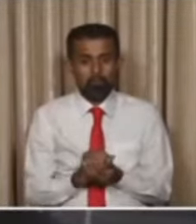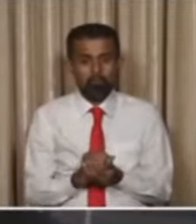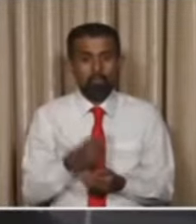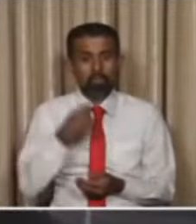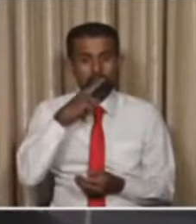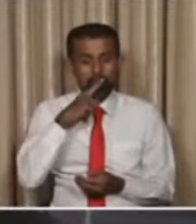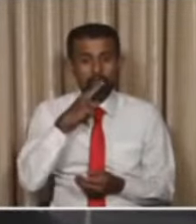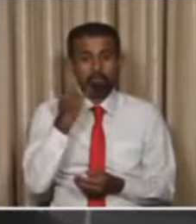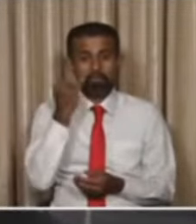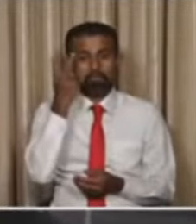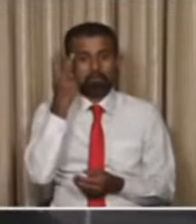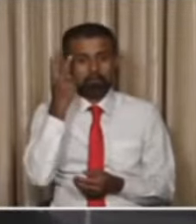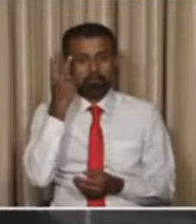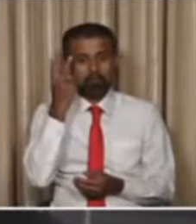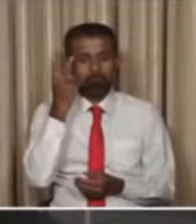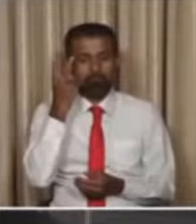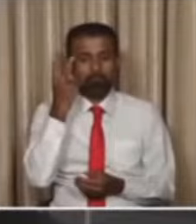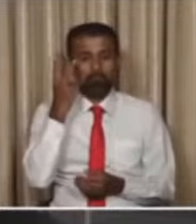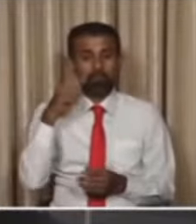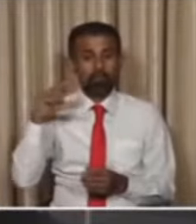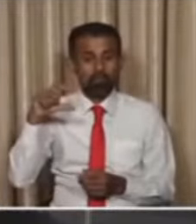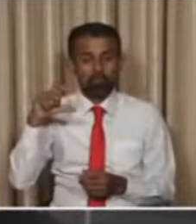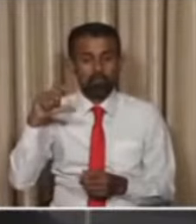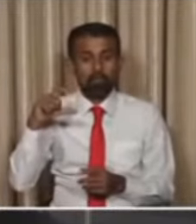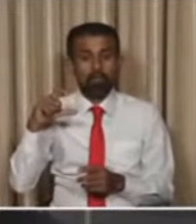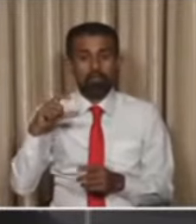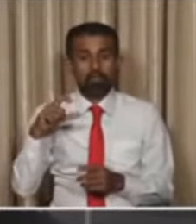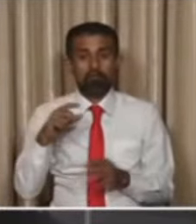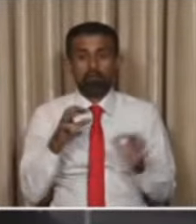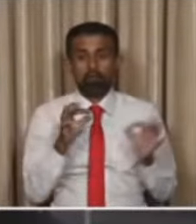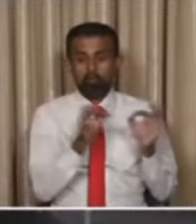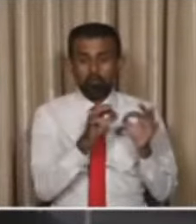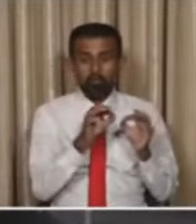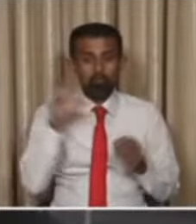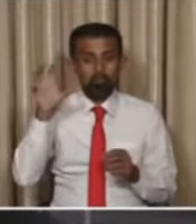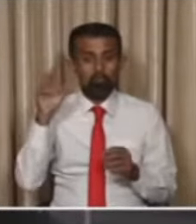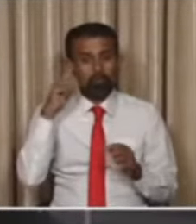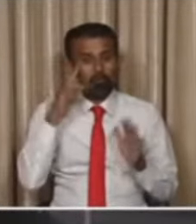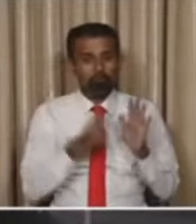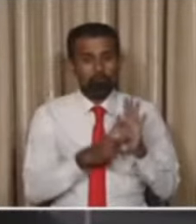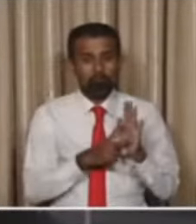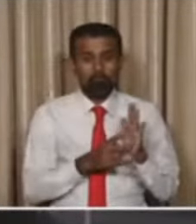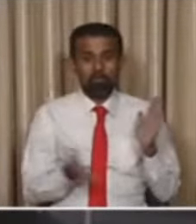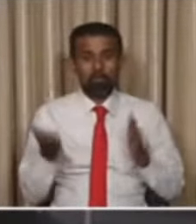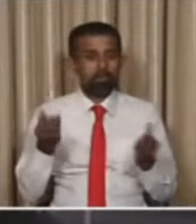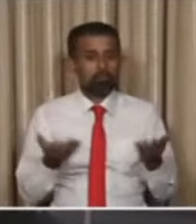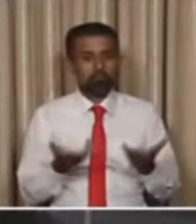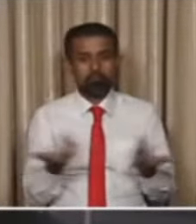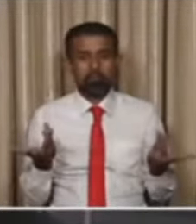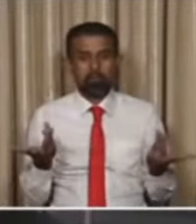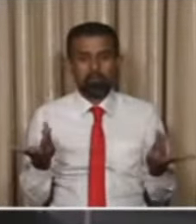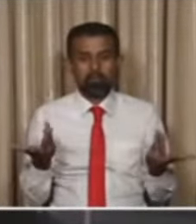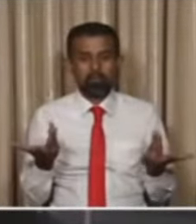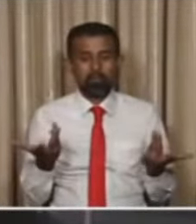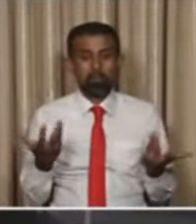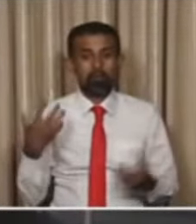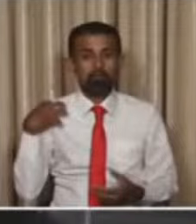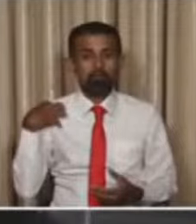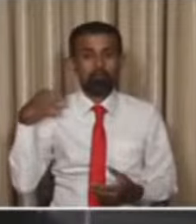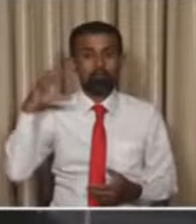තායිලන්තයට, සිංගප්පූරුවට, කැම්බෝඩියා, කම්බෝඩියාවට, බුරුමයට, වියට්නාමයටවත් යන්න ඉඩ තිබුණේ නැහැ. එතුමාව ගත්තේ මුස්ලිම්